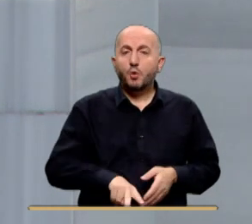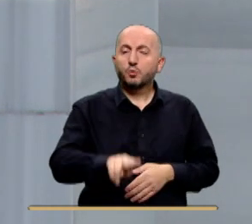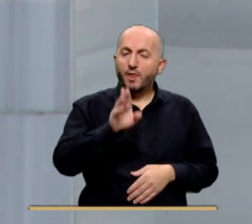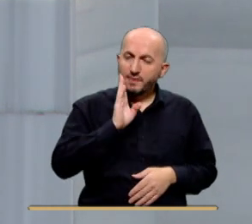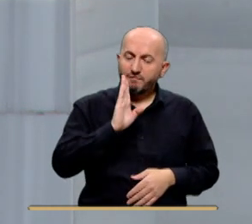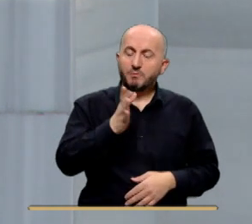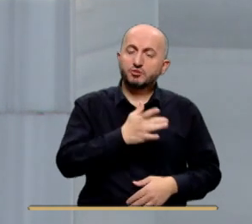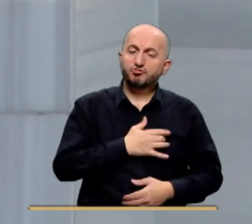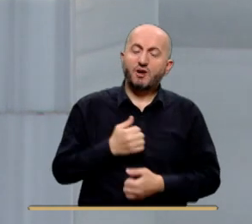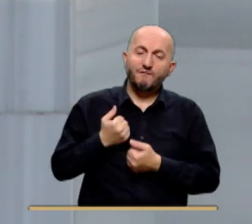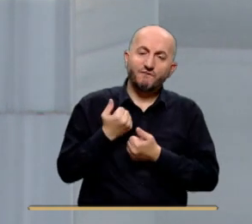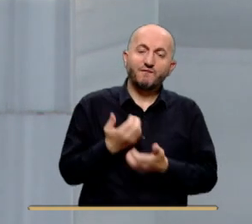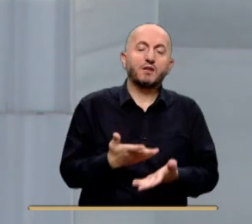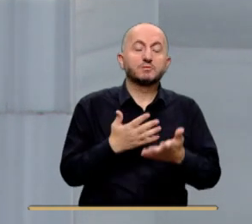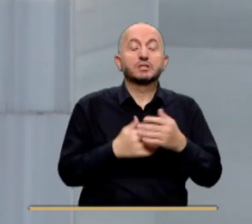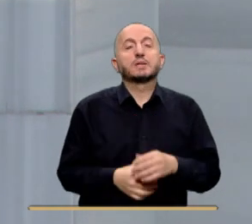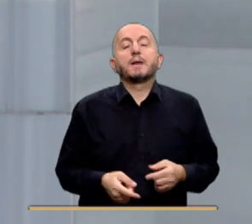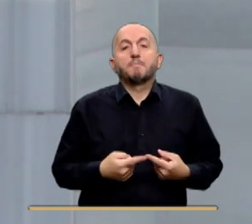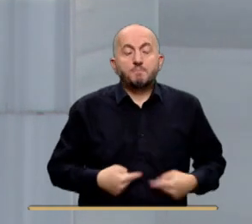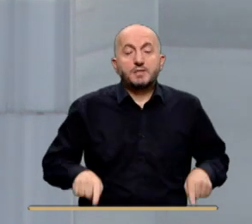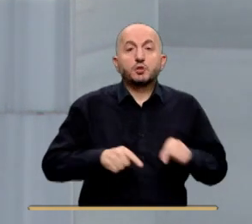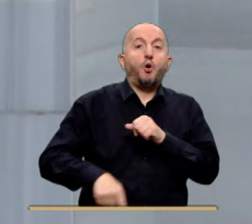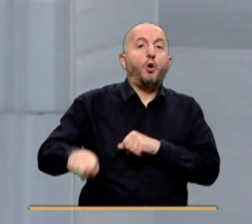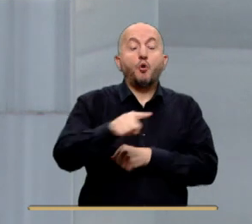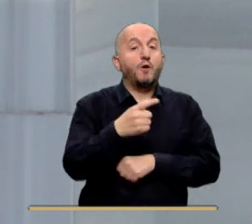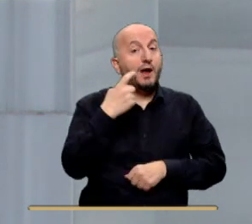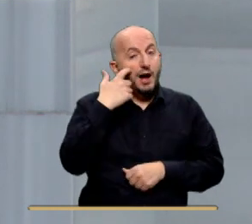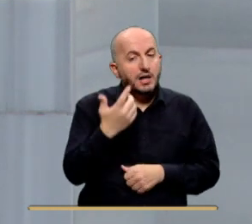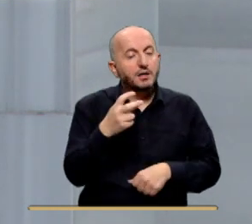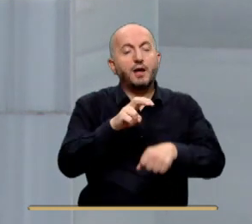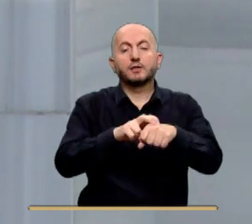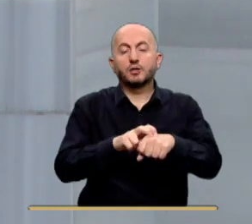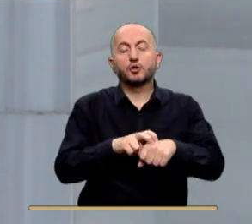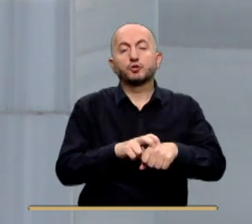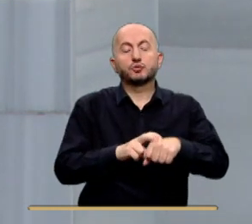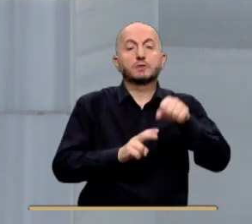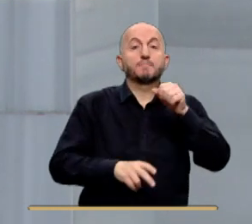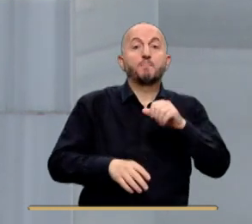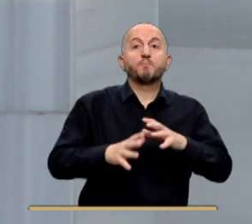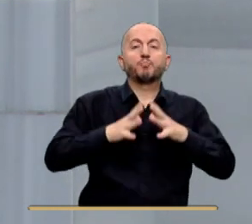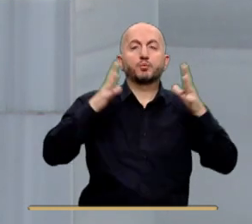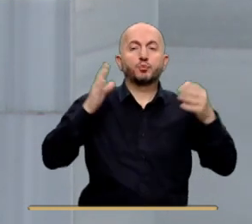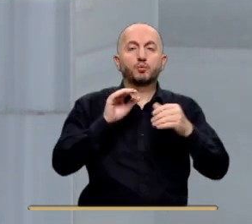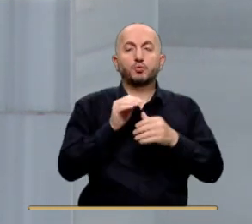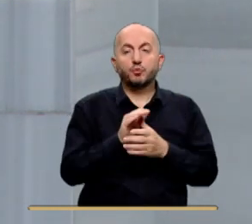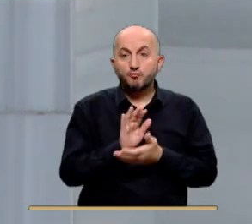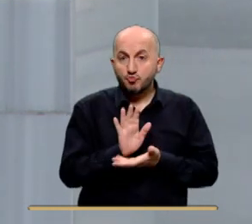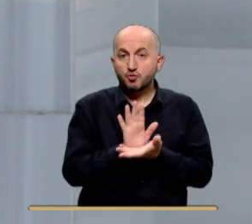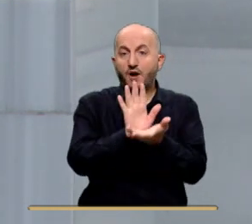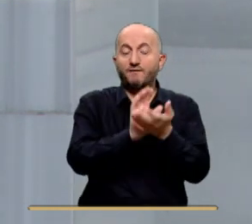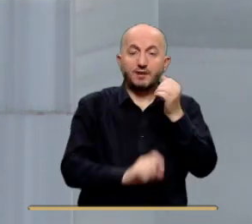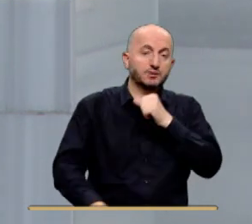yolda can vermiş ve biz onları bugün hayırla yad ediyoruz ki asıl büyük ecri mükafatı